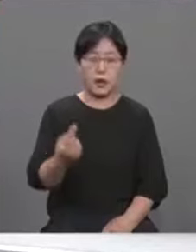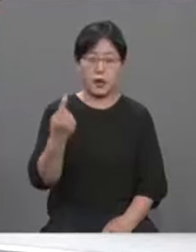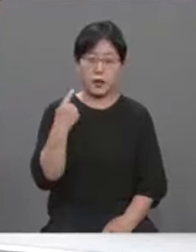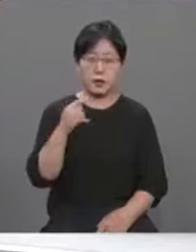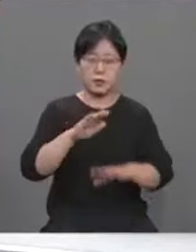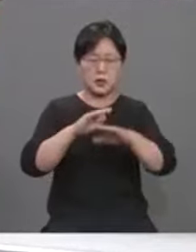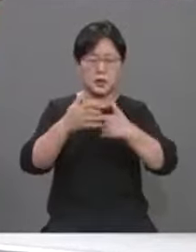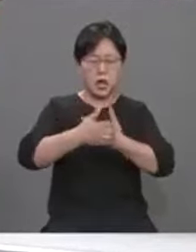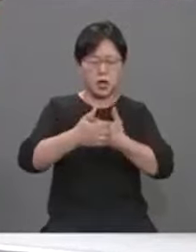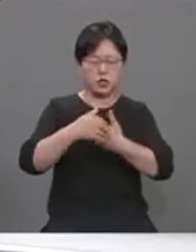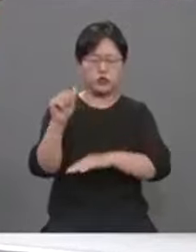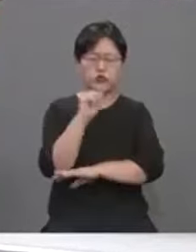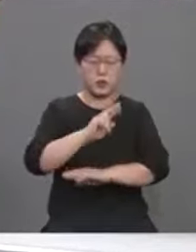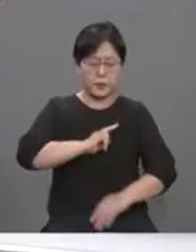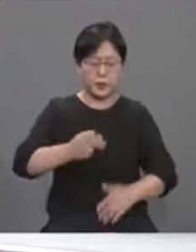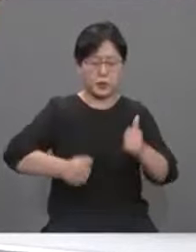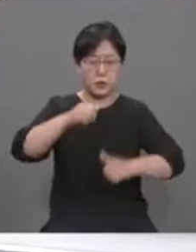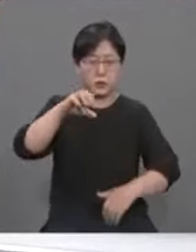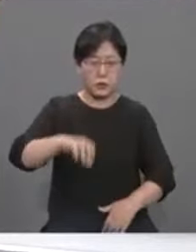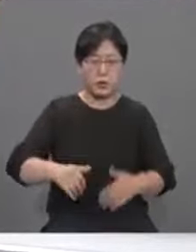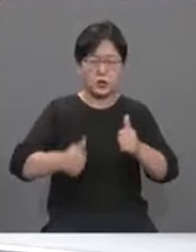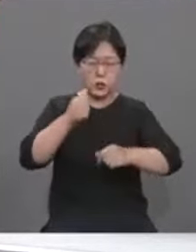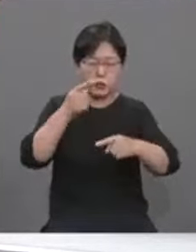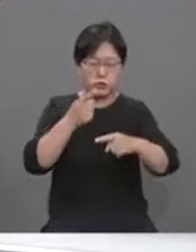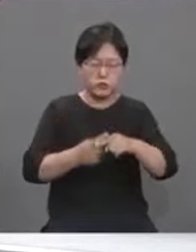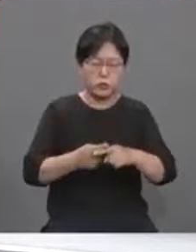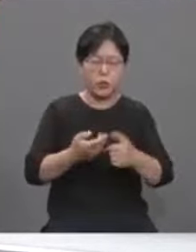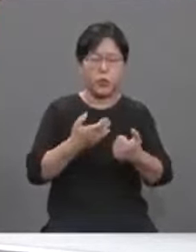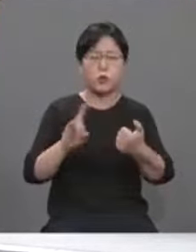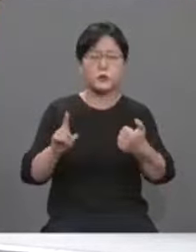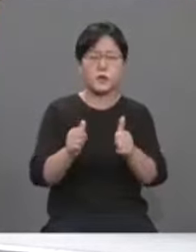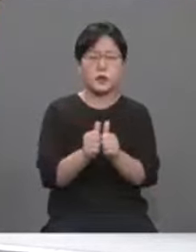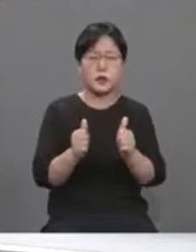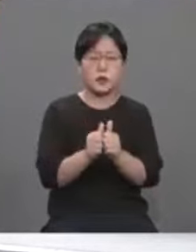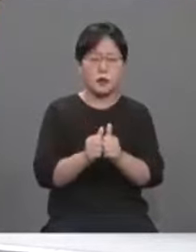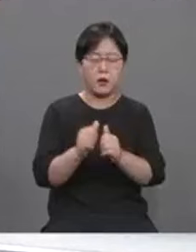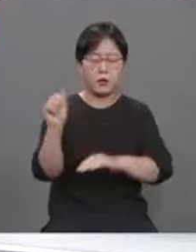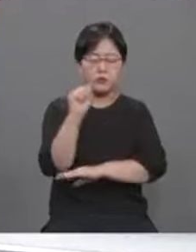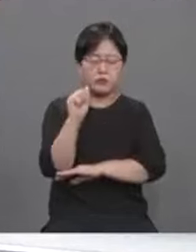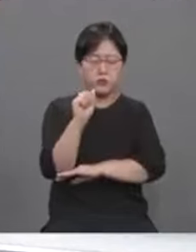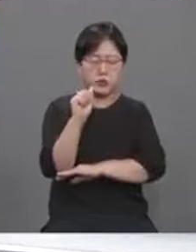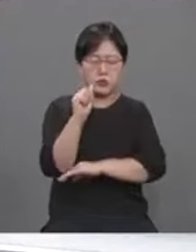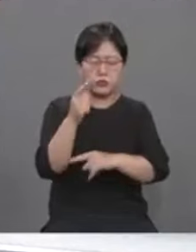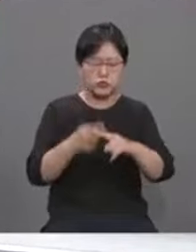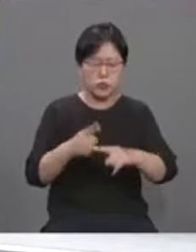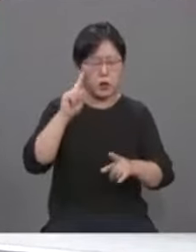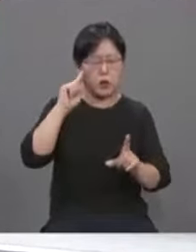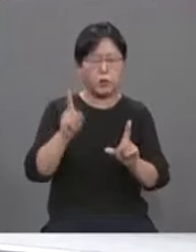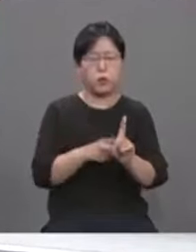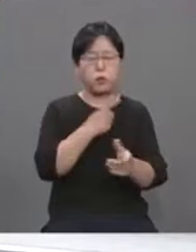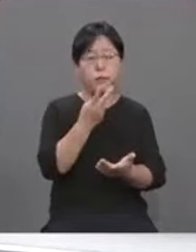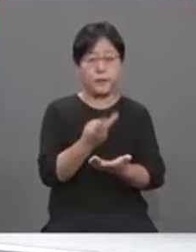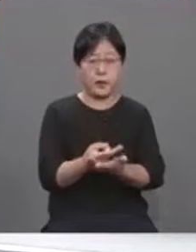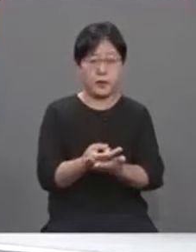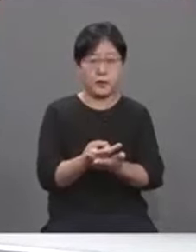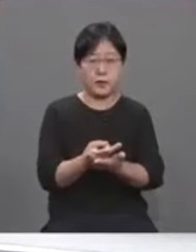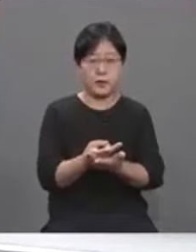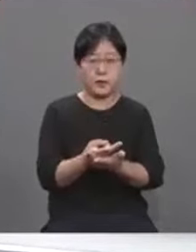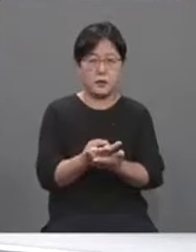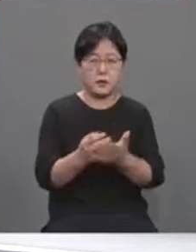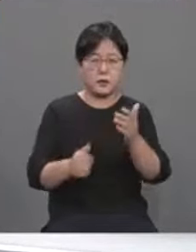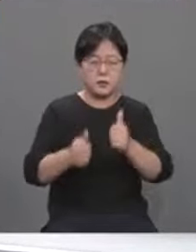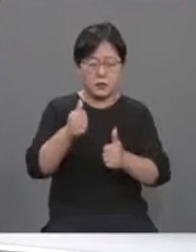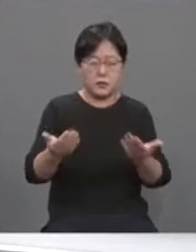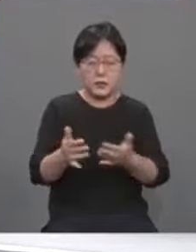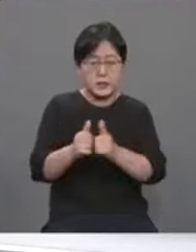어제 낮에 한 운전면허 시험장에서 시험을 보던 50대 남성이 운전석에서 갑자기 의식을 잃고 쓰러졌는데요.